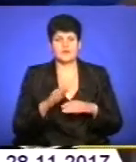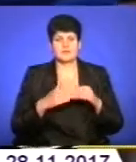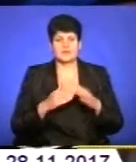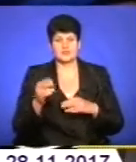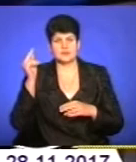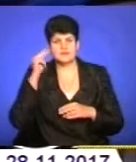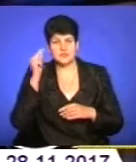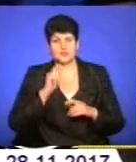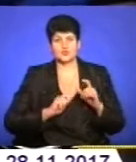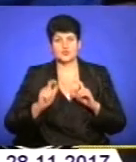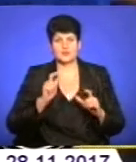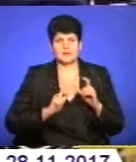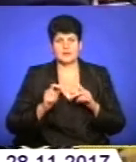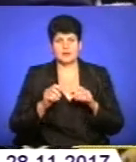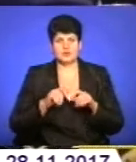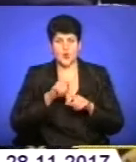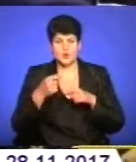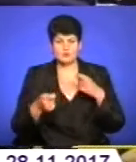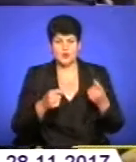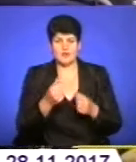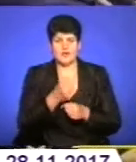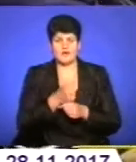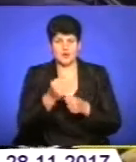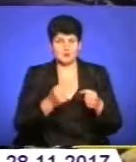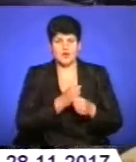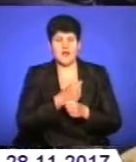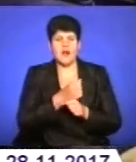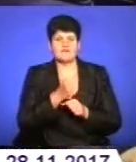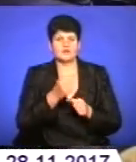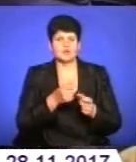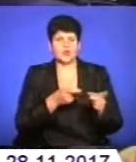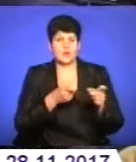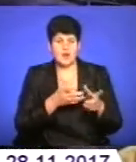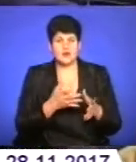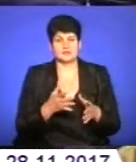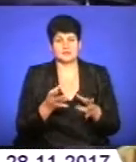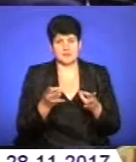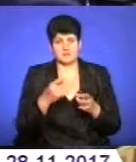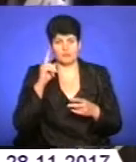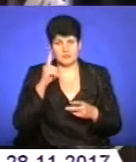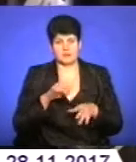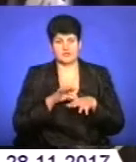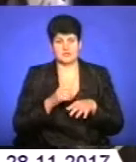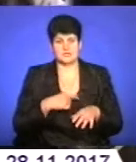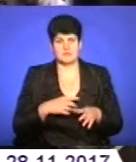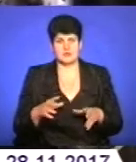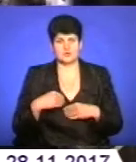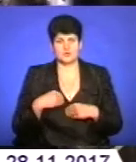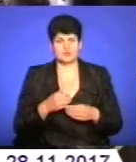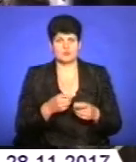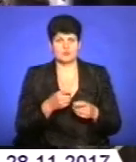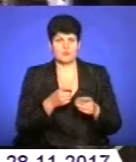навчання студентам з розборки автомата. Кажуть, що у нас час юнакам важливо вміти поводитись зі зброєю. Це є виставка